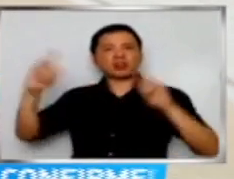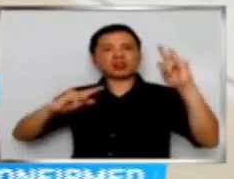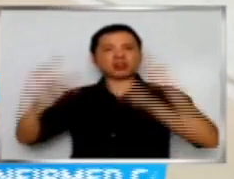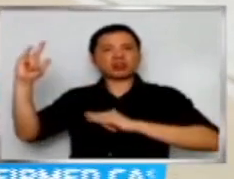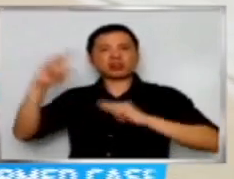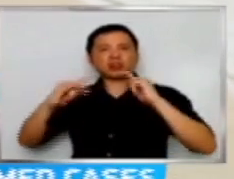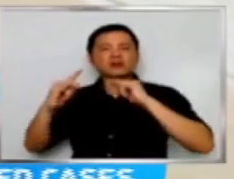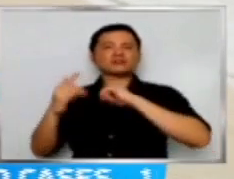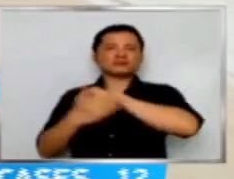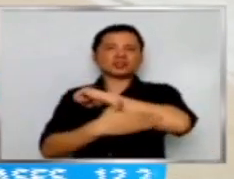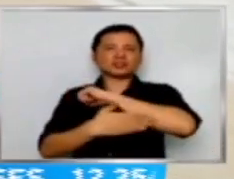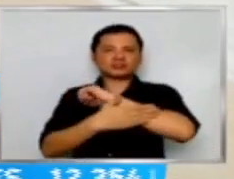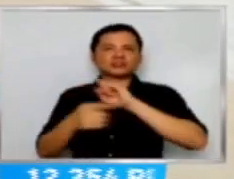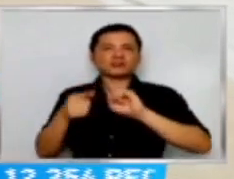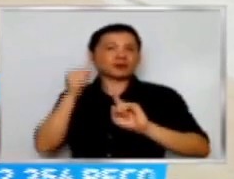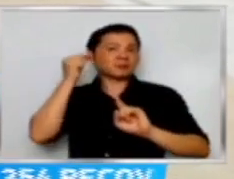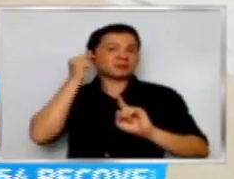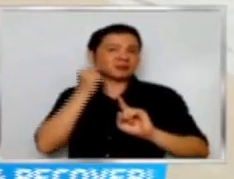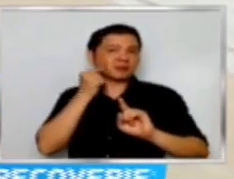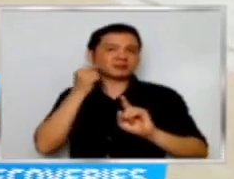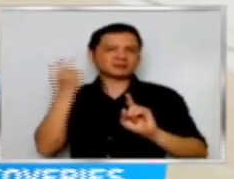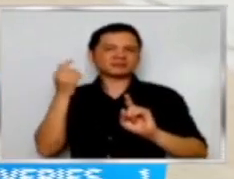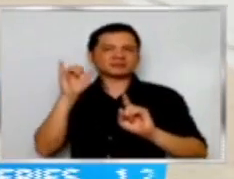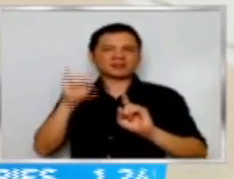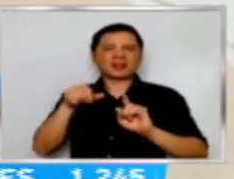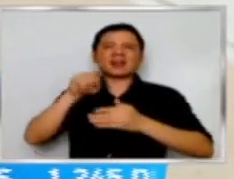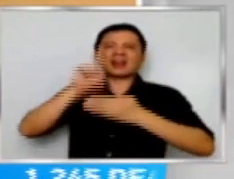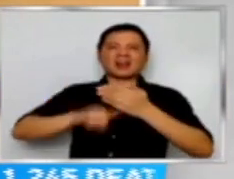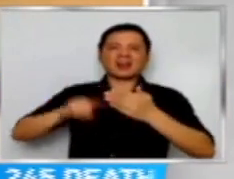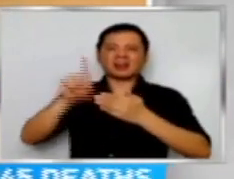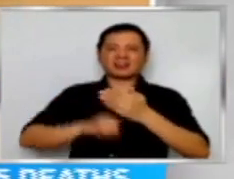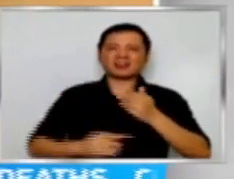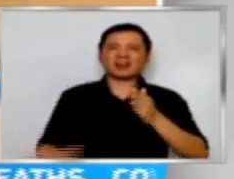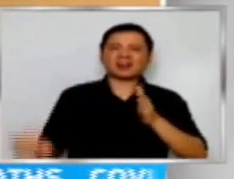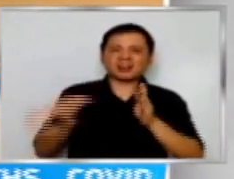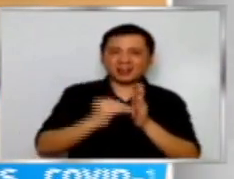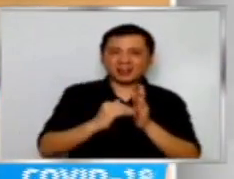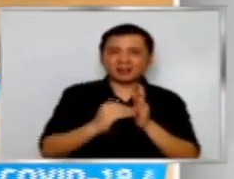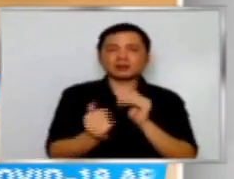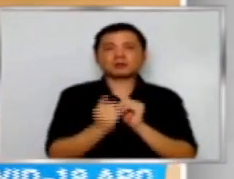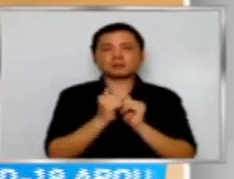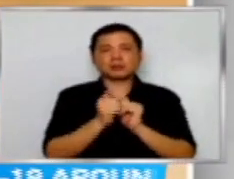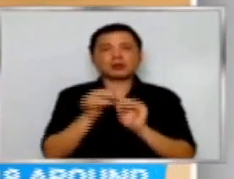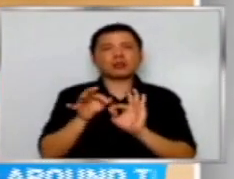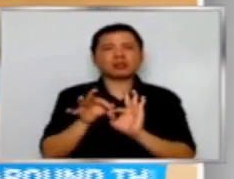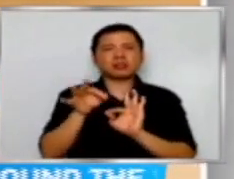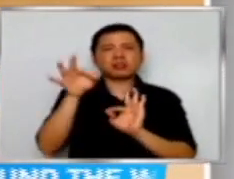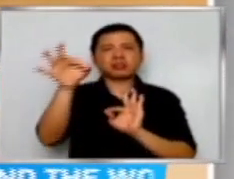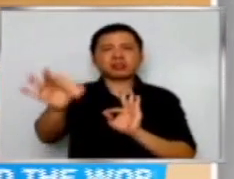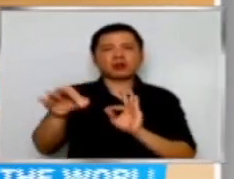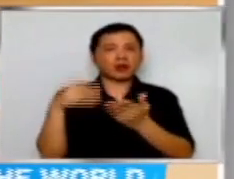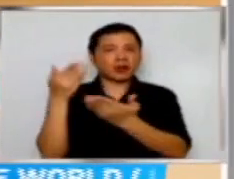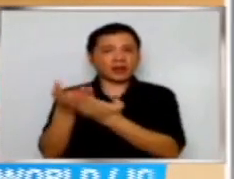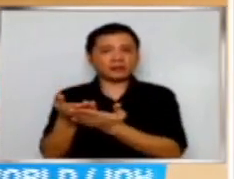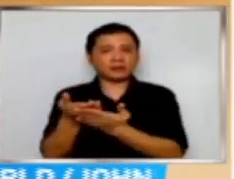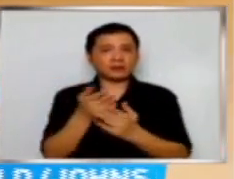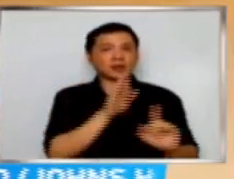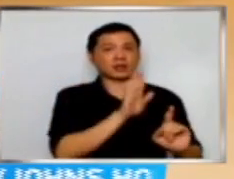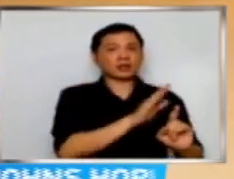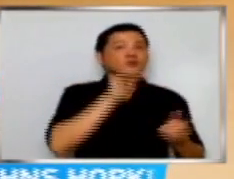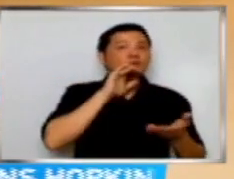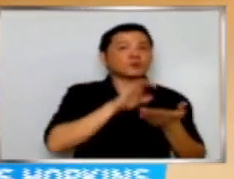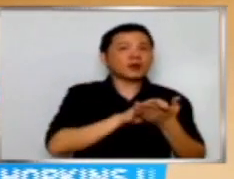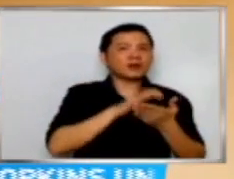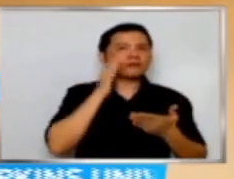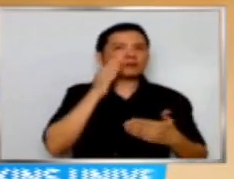manggagaling sa United Arab Emirates, kanselado na naman ang biyahe ni Mark. Manganganak na ang misis ni Mark anumang araw. Excited na